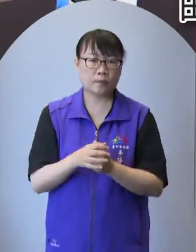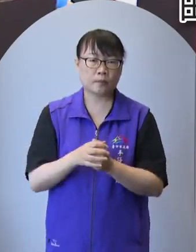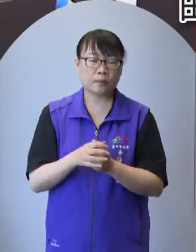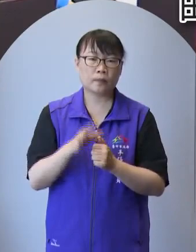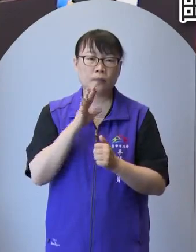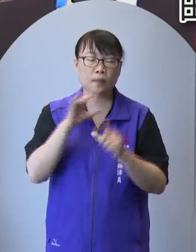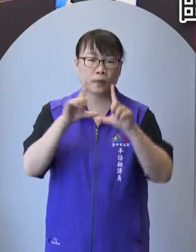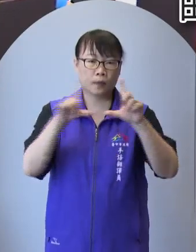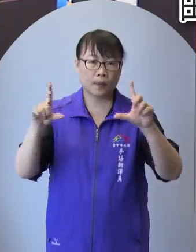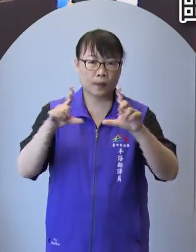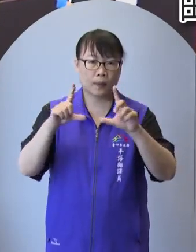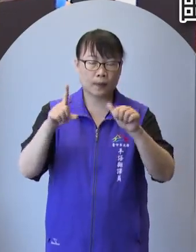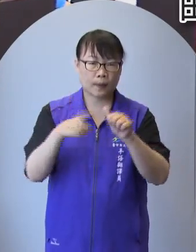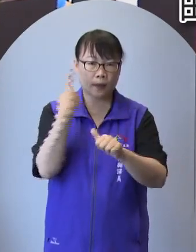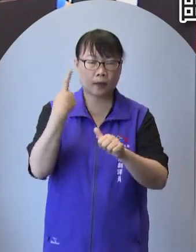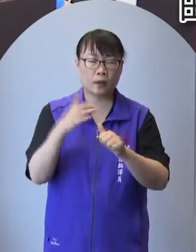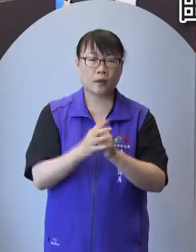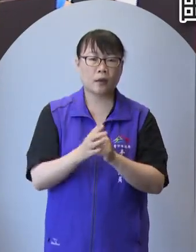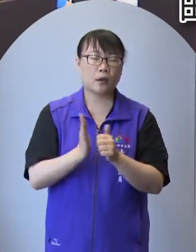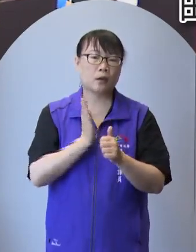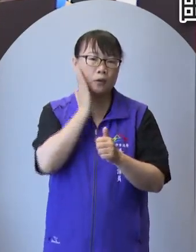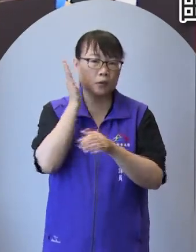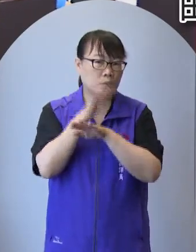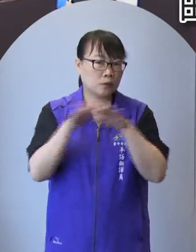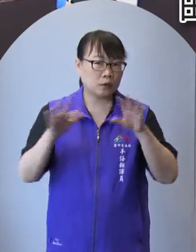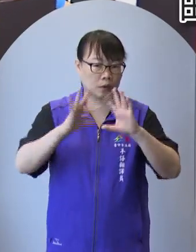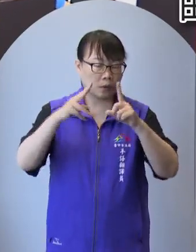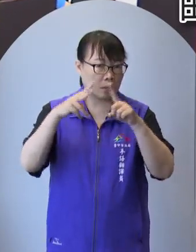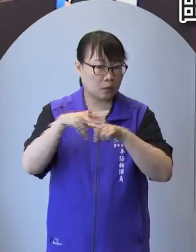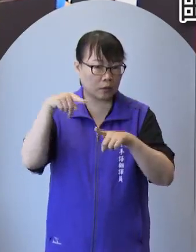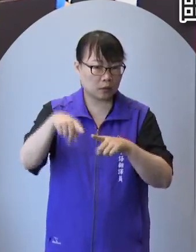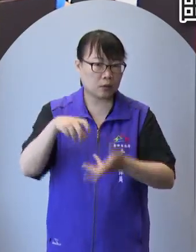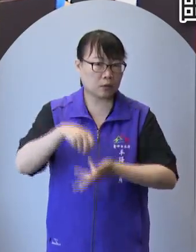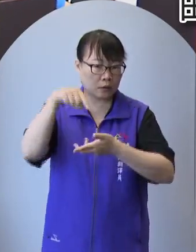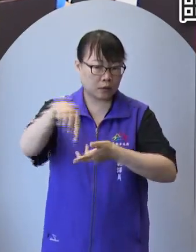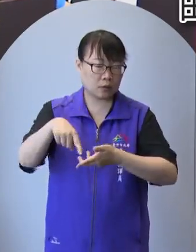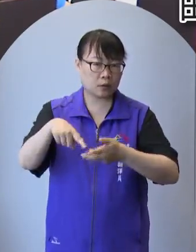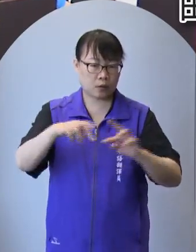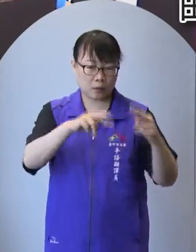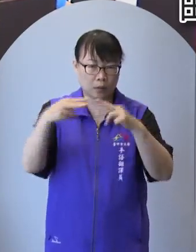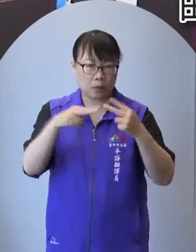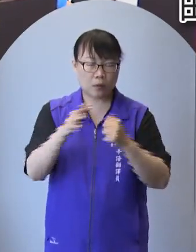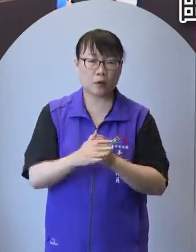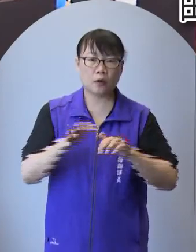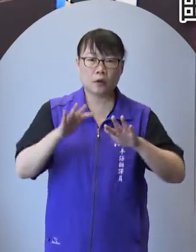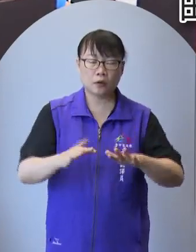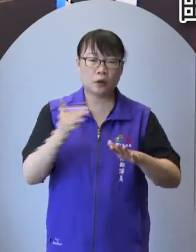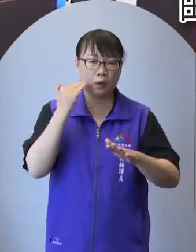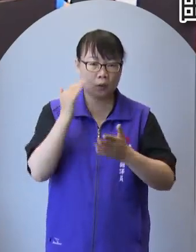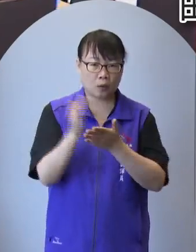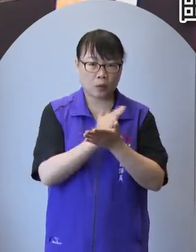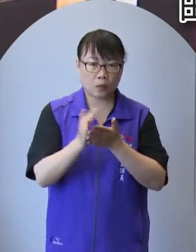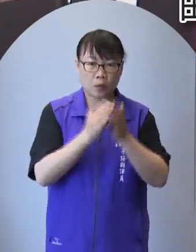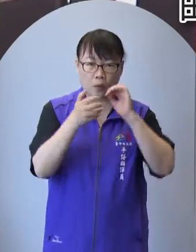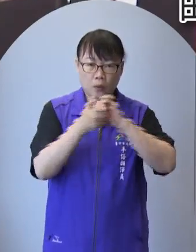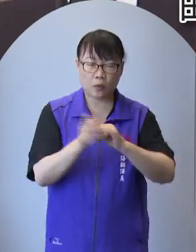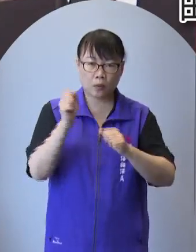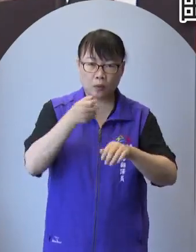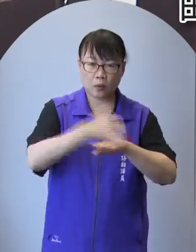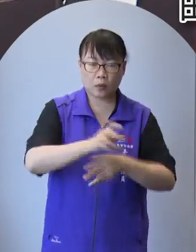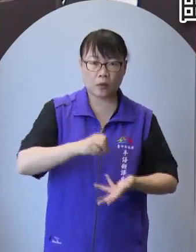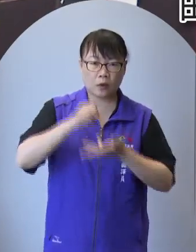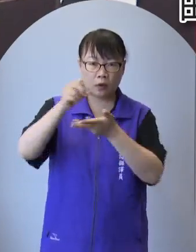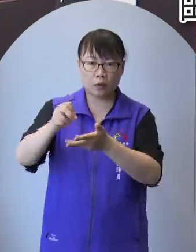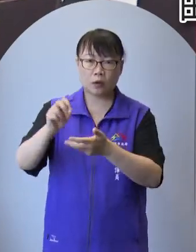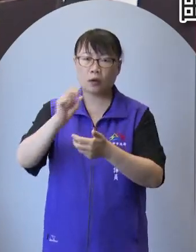区顺天国小周边的人行道的改善案。那在今天的议会审查市政会议审查通过后，那我们会提请议会同